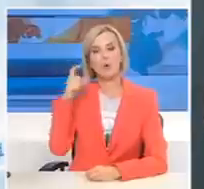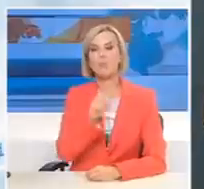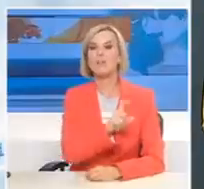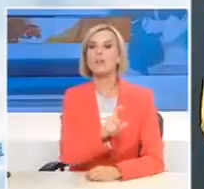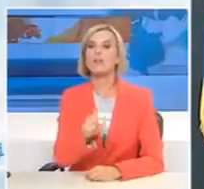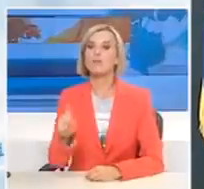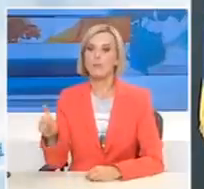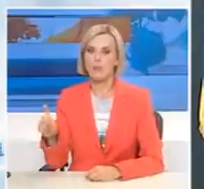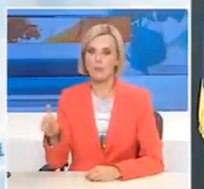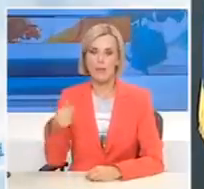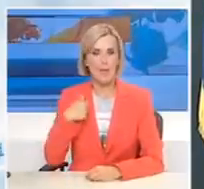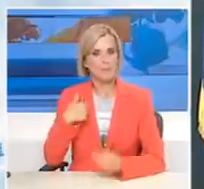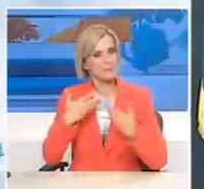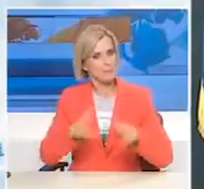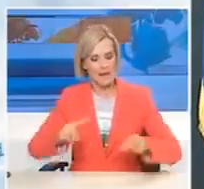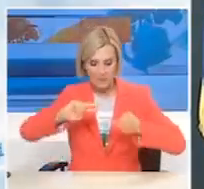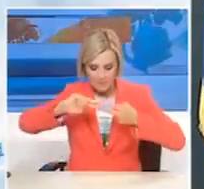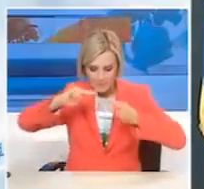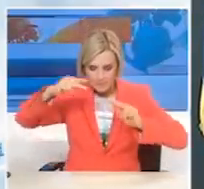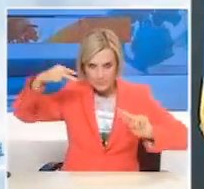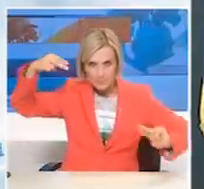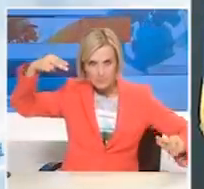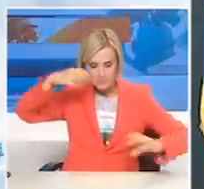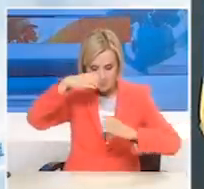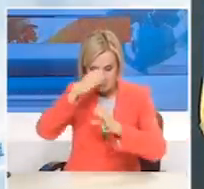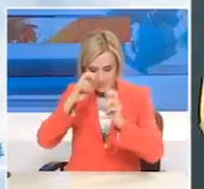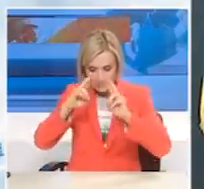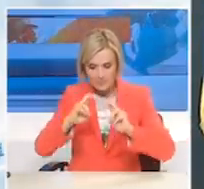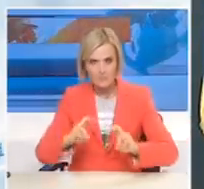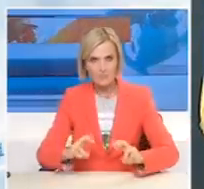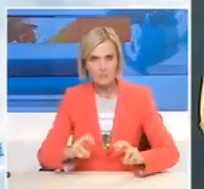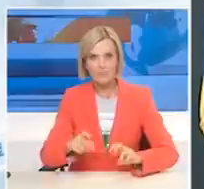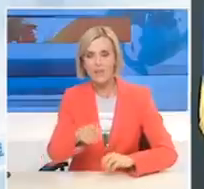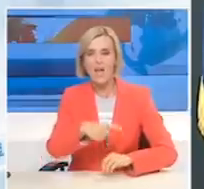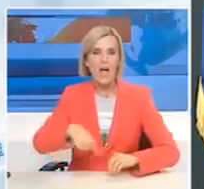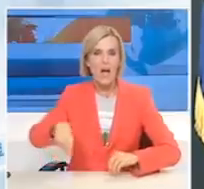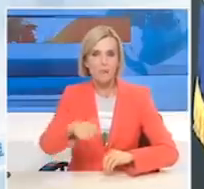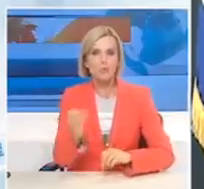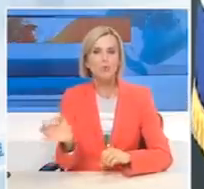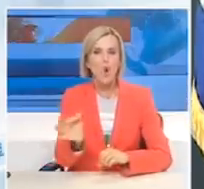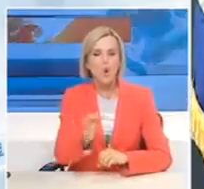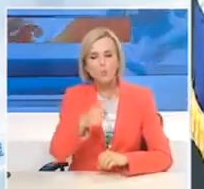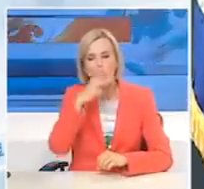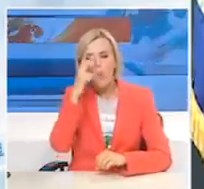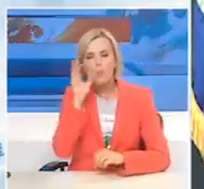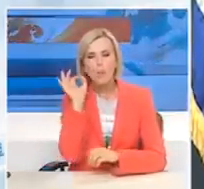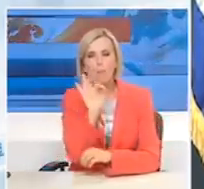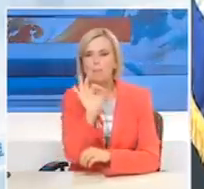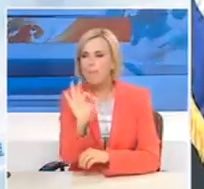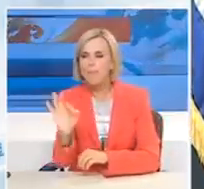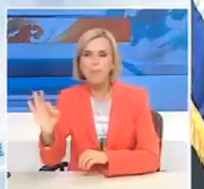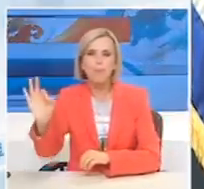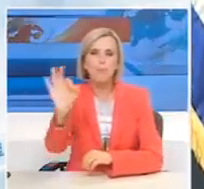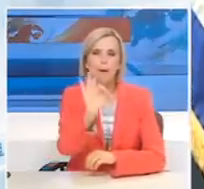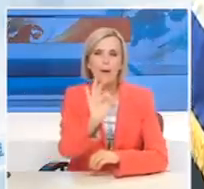από γενετικές αναλύσεις του ιού ότι ο ιός δεν χρειάζεται ασθενείς μηδέν. Και στις περισσότερες χώρες οι